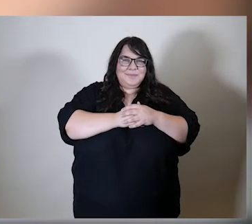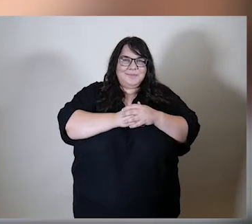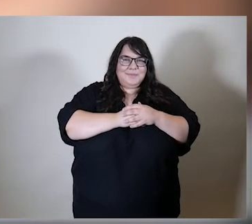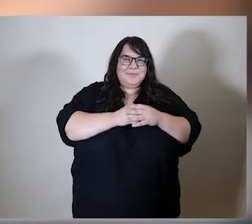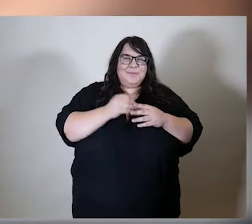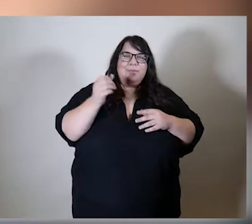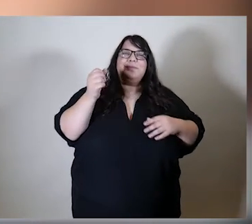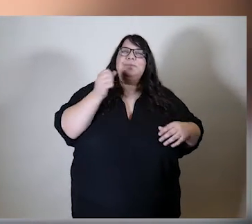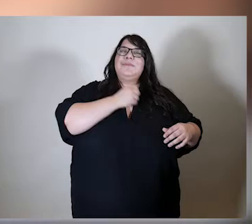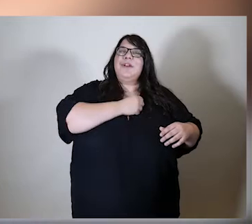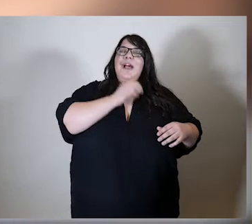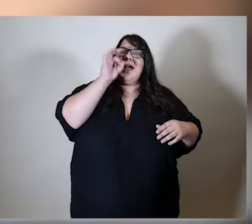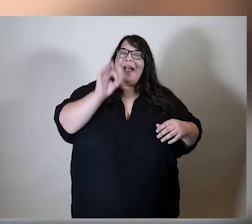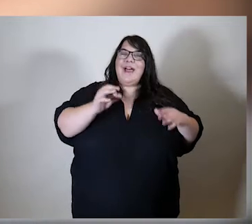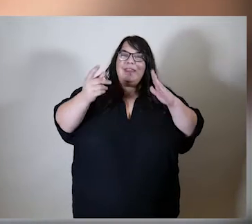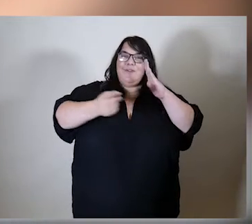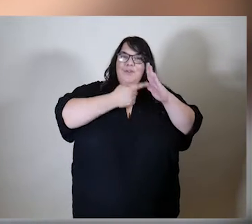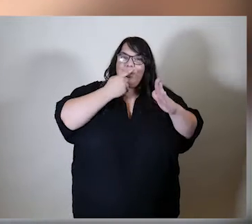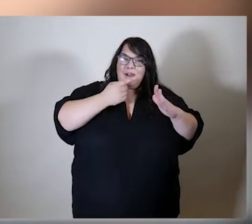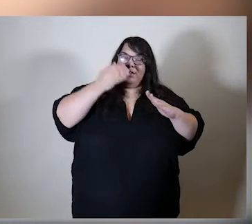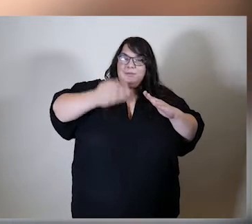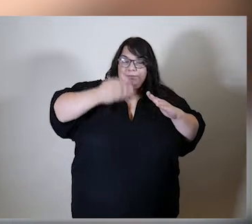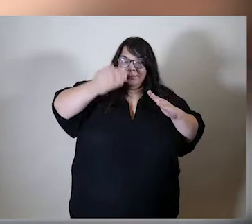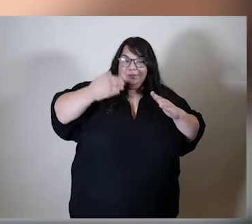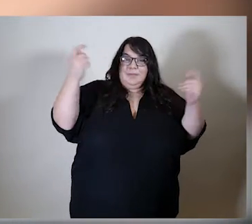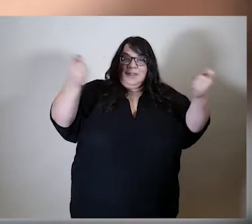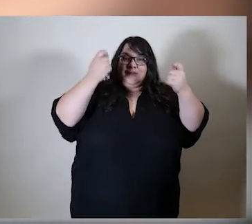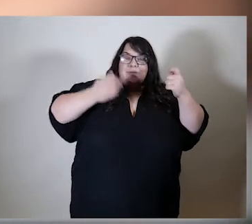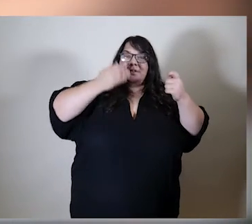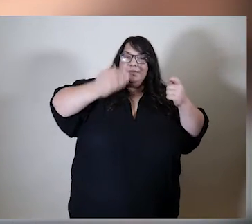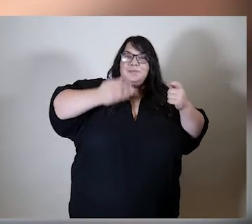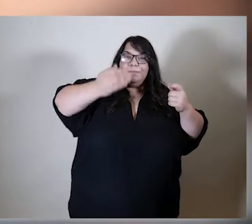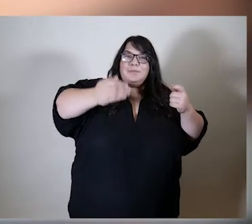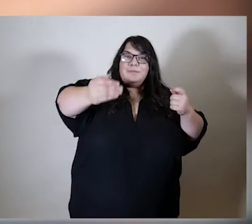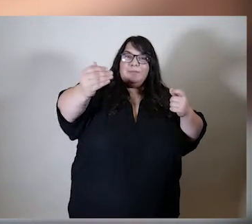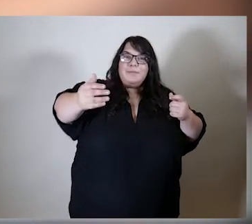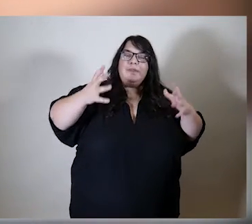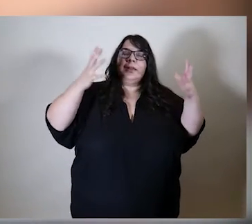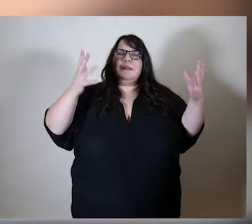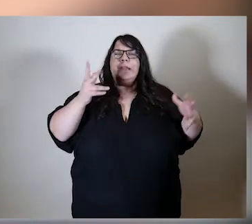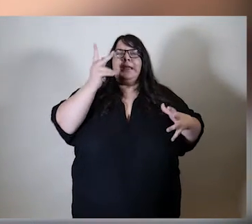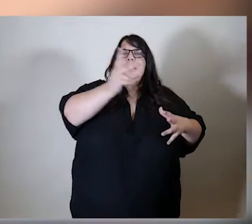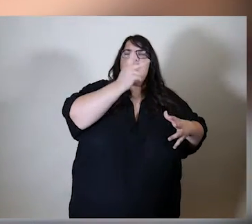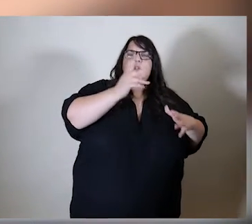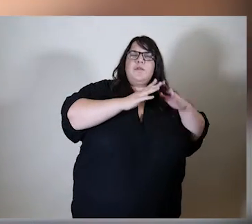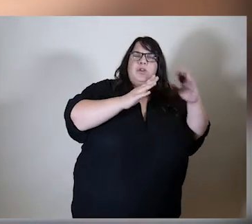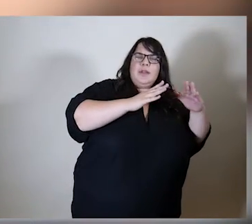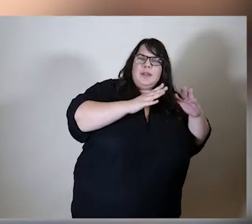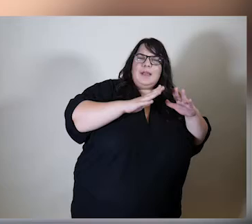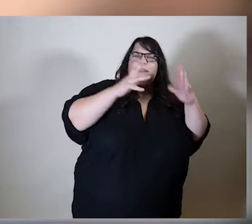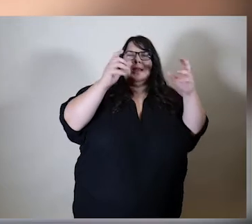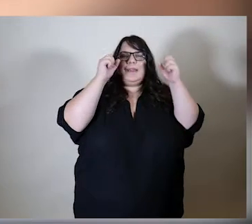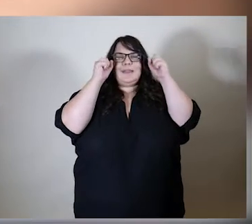Θεωρούμε ότι είναι απαραίτητη κάθε φορά να γίνει θεσμός αυτό το φεστιβάλ, είτε είναι κοινωνικής φροντίδας, είτε